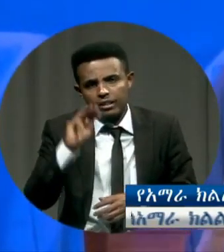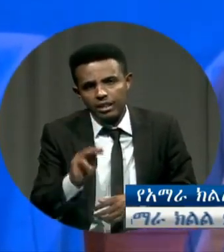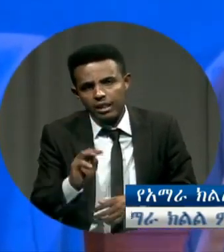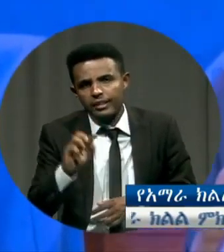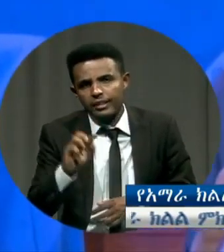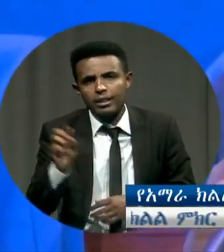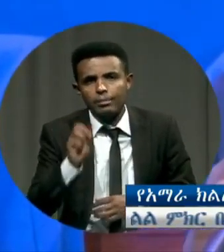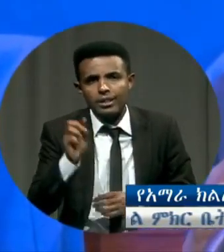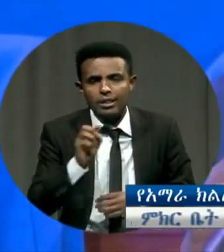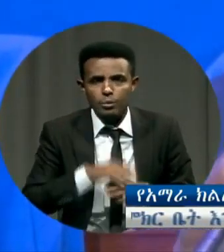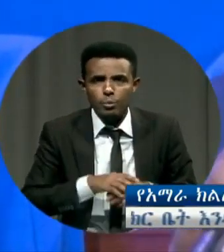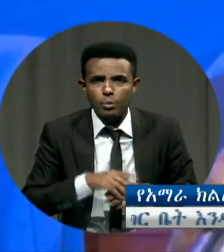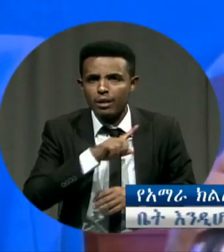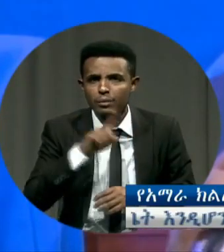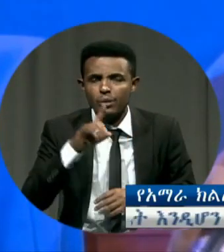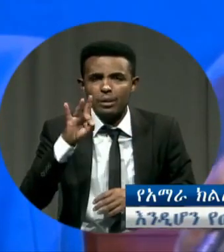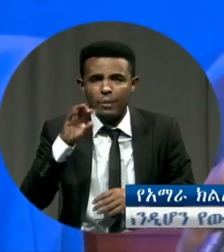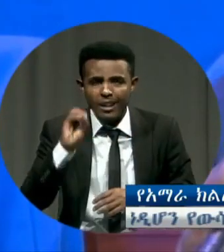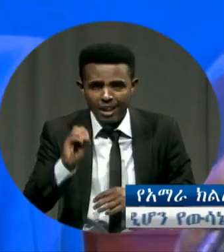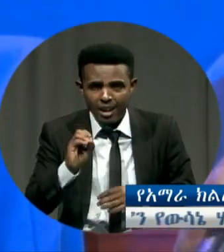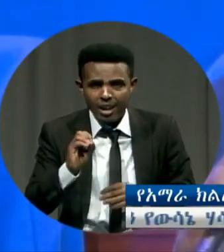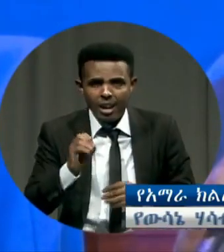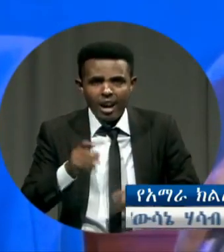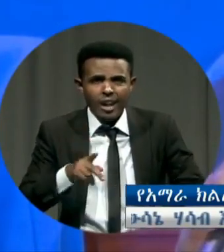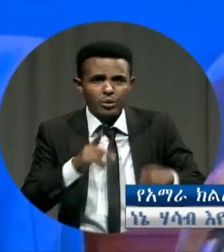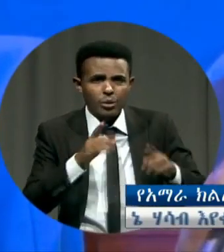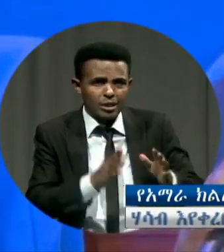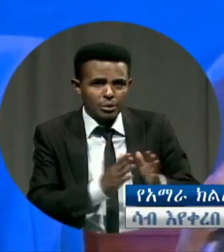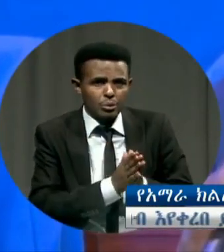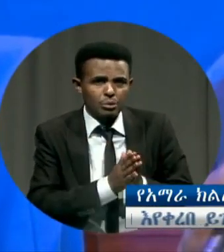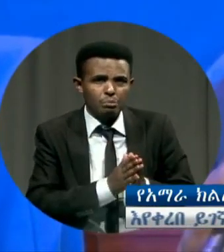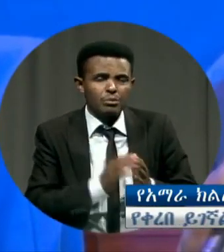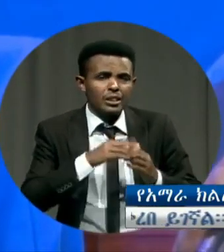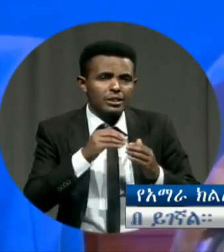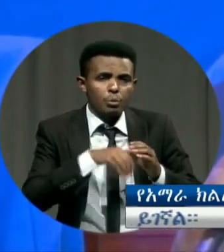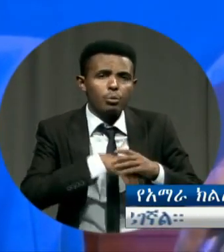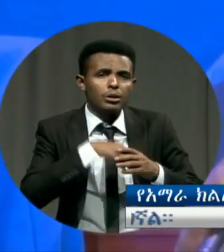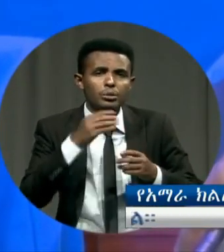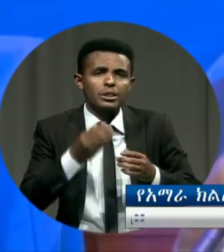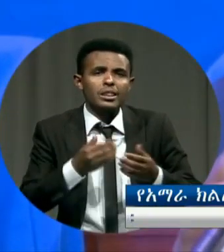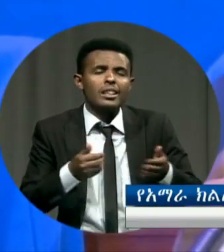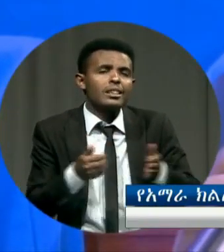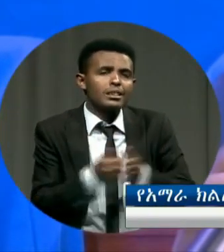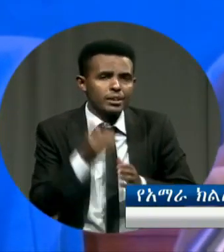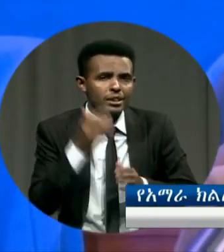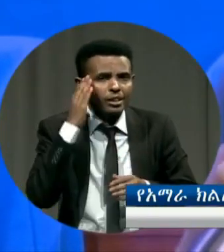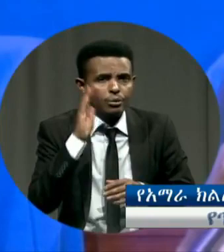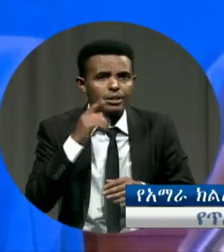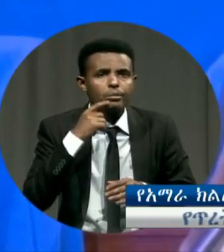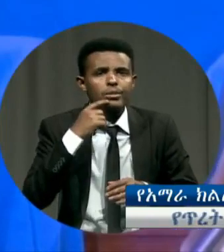ወደ 180 አርሶ አደሮች ራሱ ገንዘቡ ወጡ የደረሰበት አልታወቀም ተብሏል።